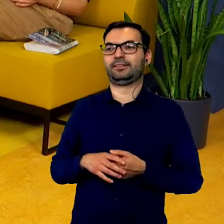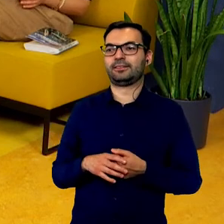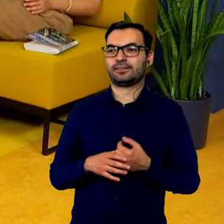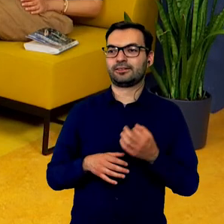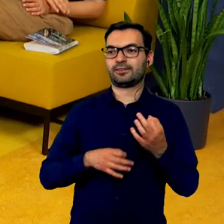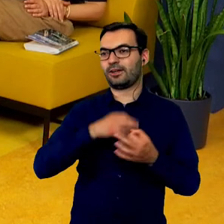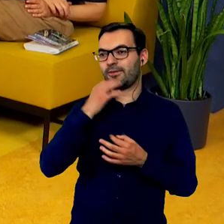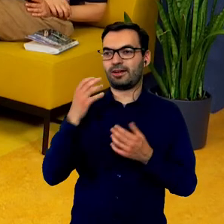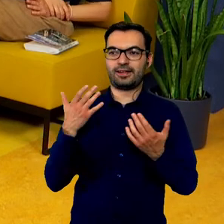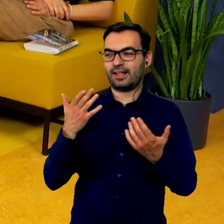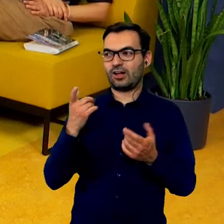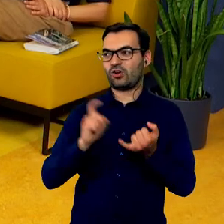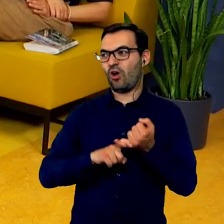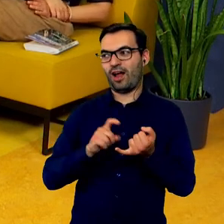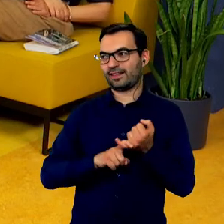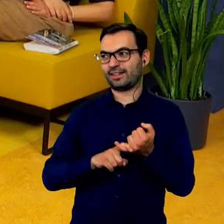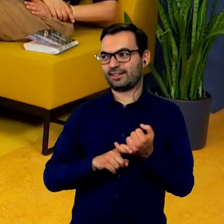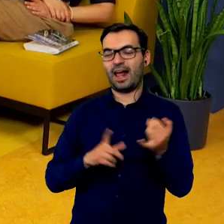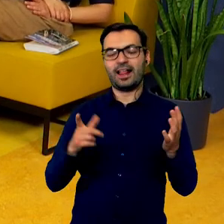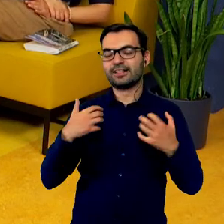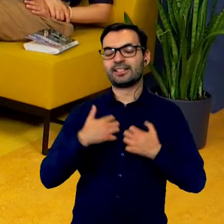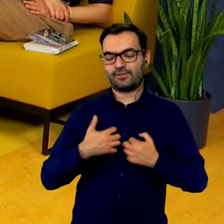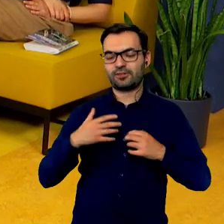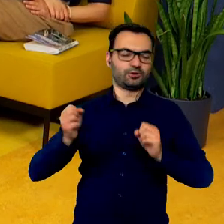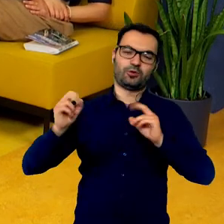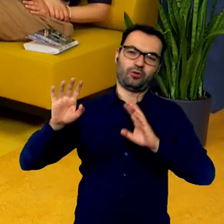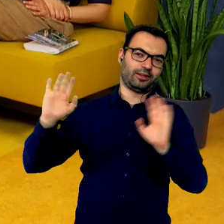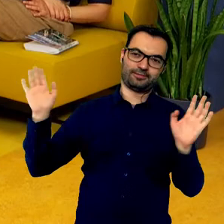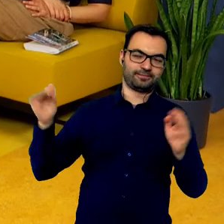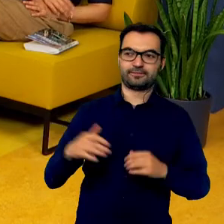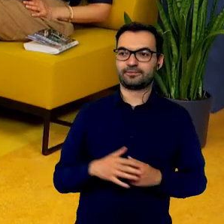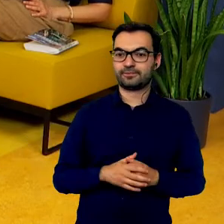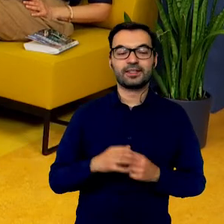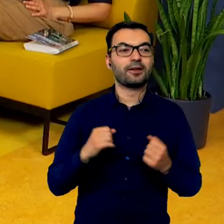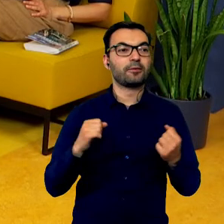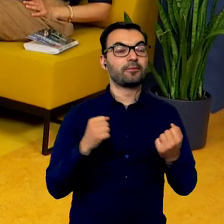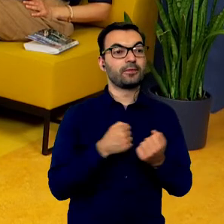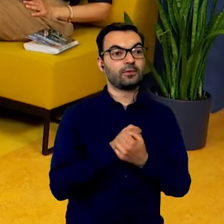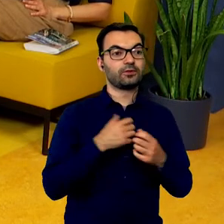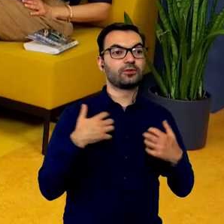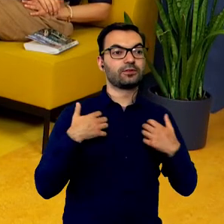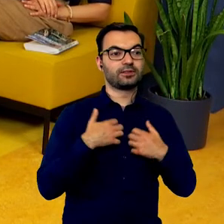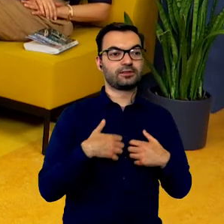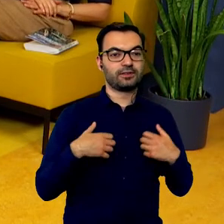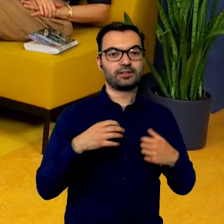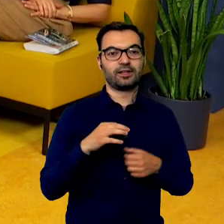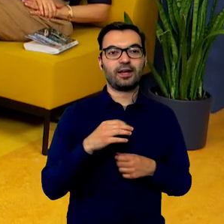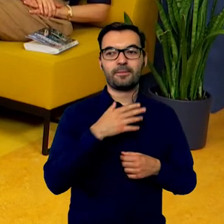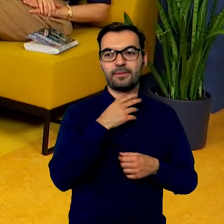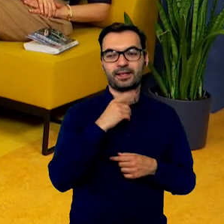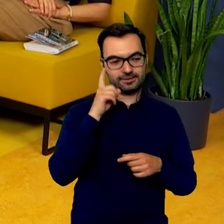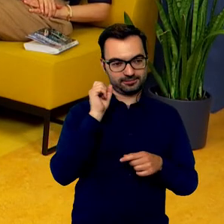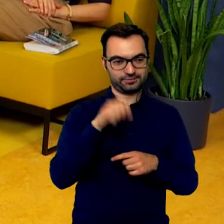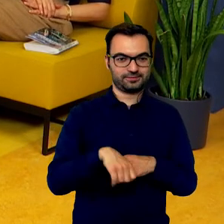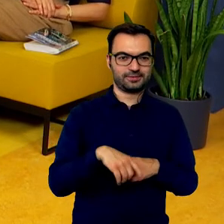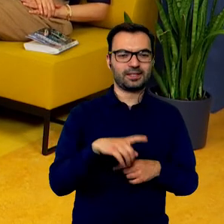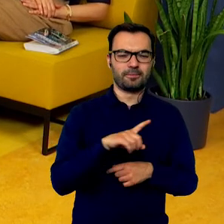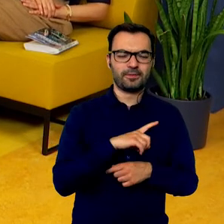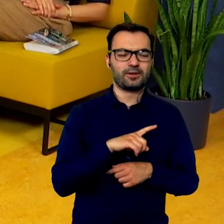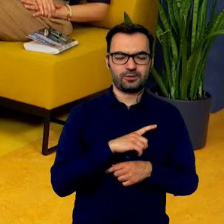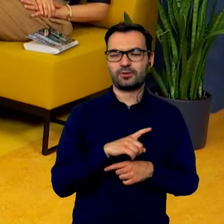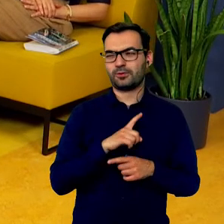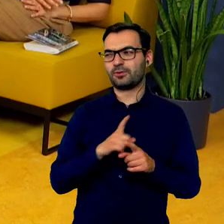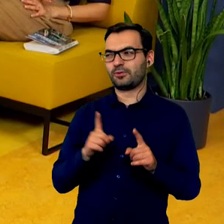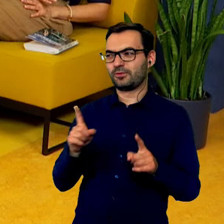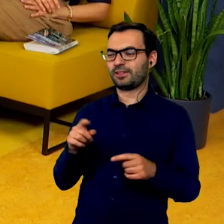o potencjalnej kochance, ale to jest miłość do zwierząt. Tak, miłość do zwierząt. Teoś zasnął w tym czasie, nie wiem, czy go w ogóle widać. On czuwa i pilnuje. On